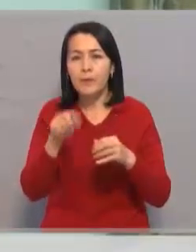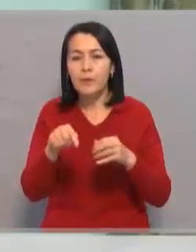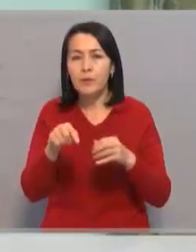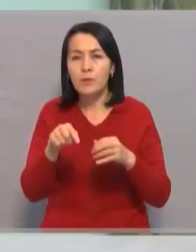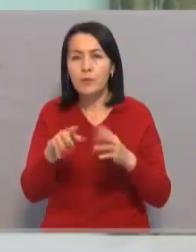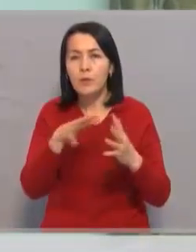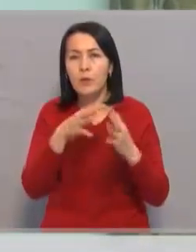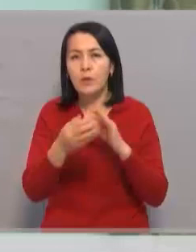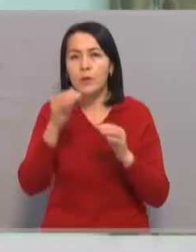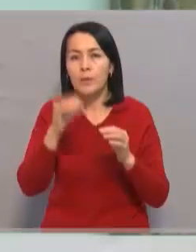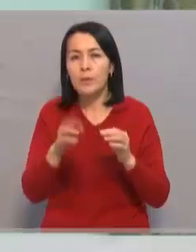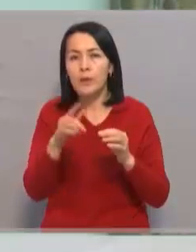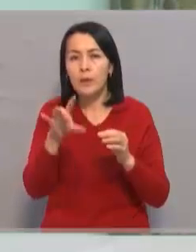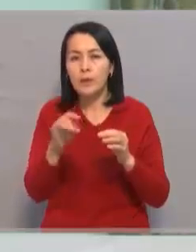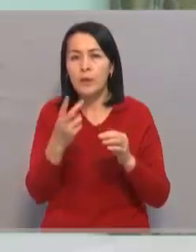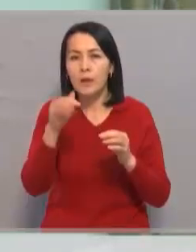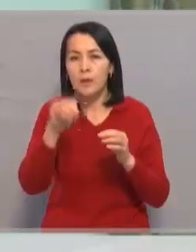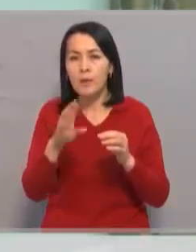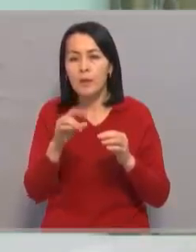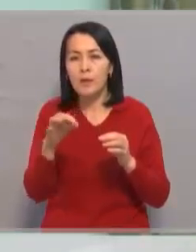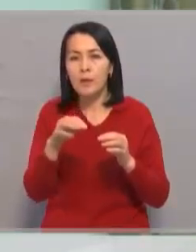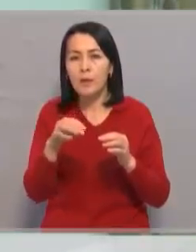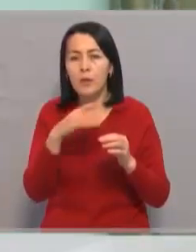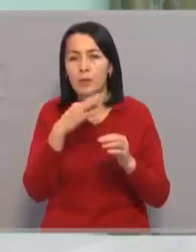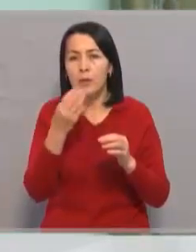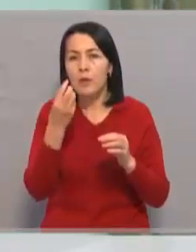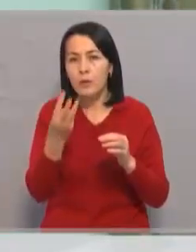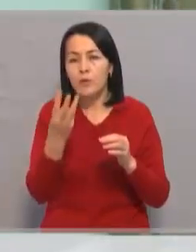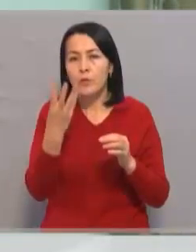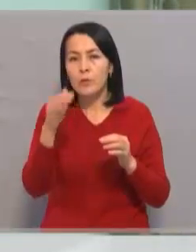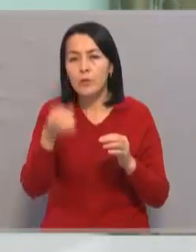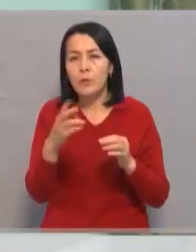Сол ауылға 1000 гектар деген 2000 гектар, көп болса 3000-4000 гектар.